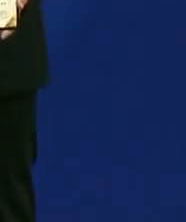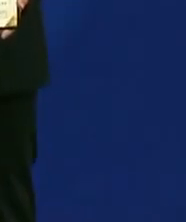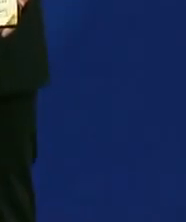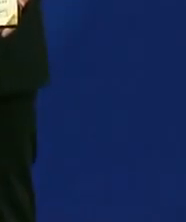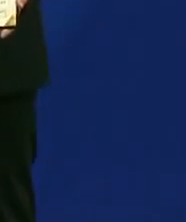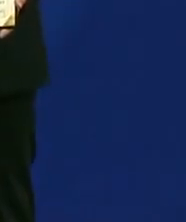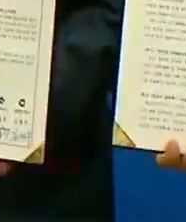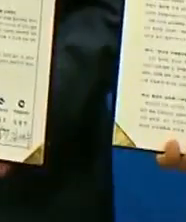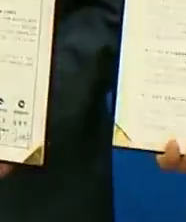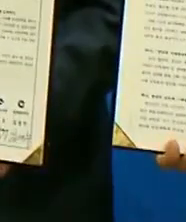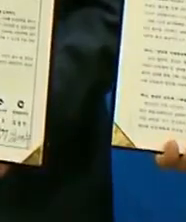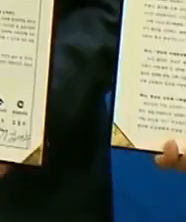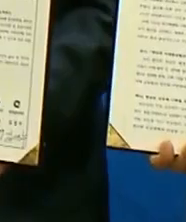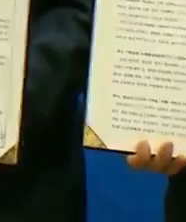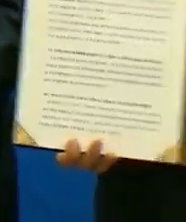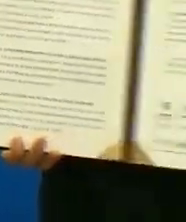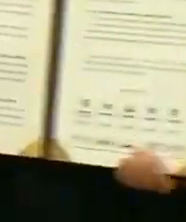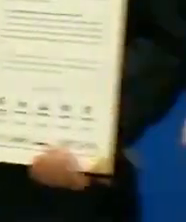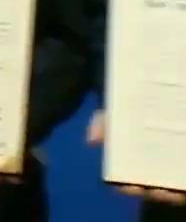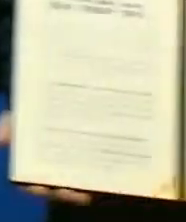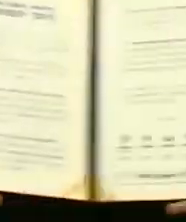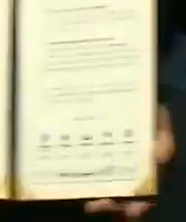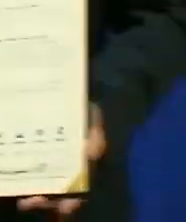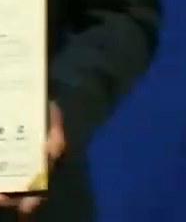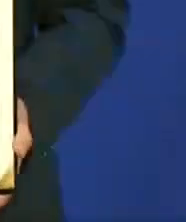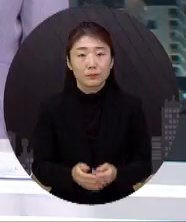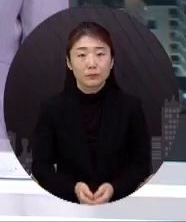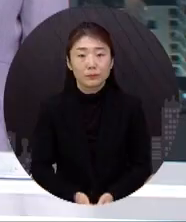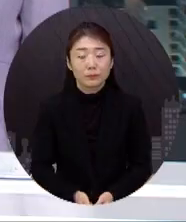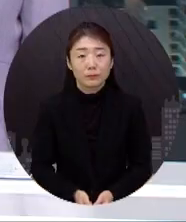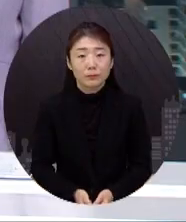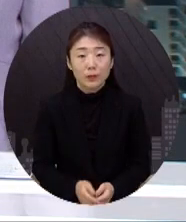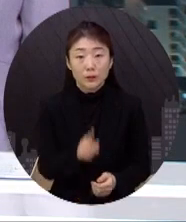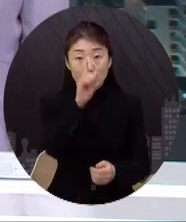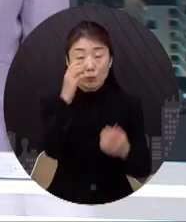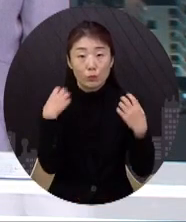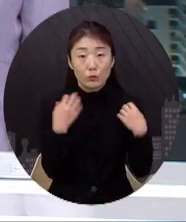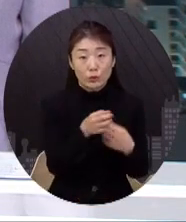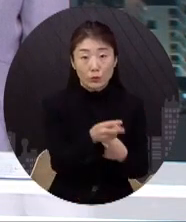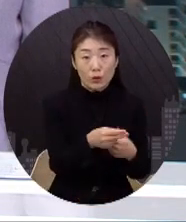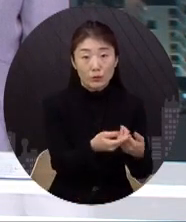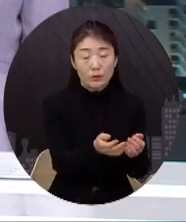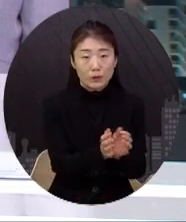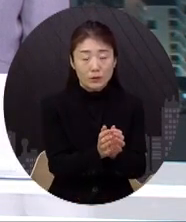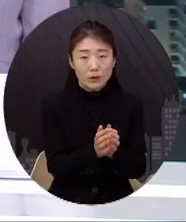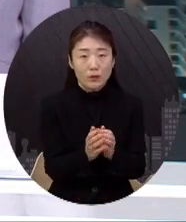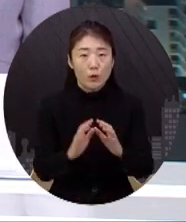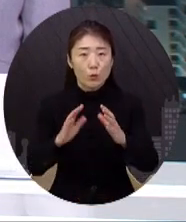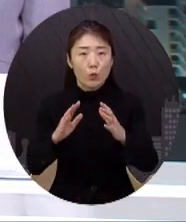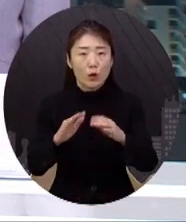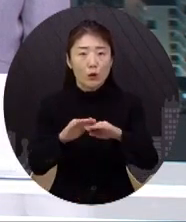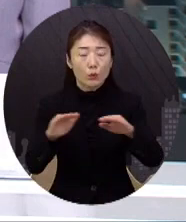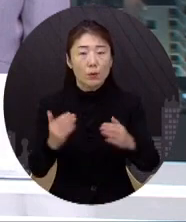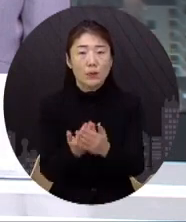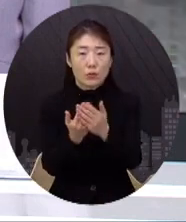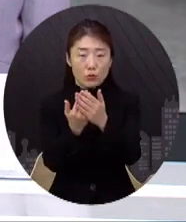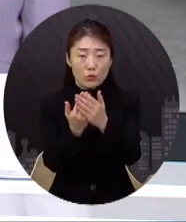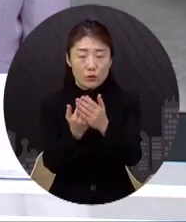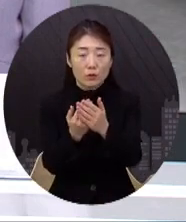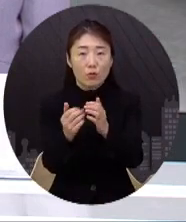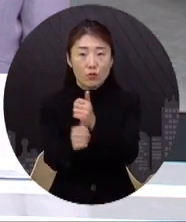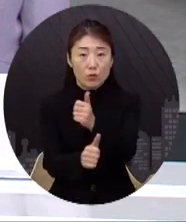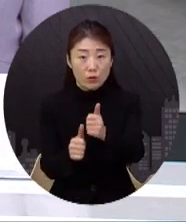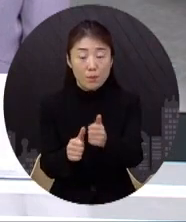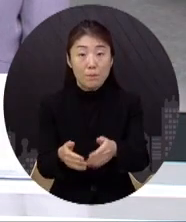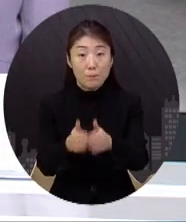활동에 들어갔습니다. MBC 뉴스 이상훈입니다. 정부 여당이 국가균형발전을 위한 특별위원회를